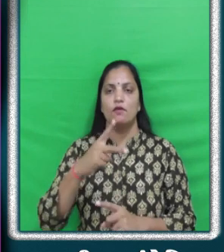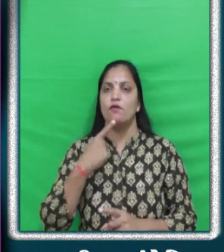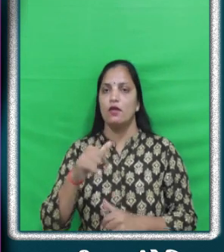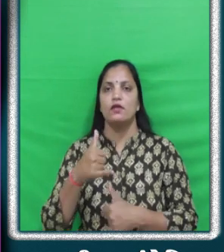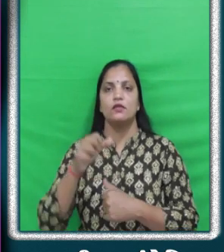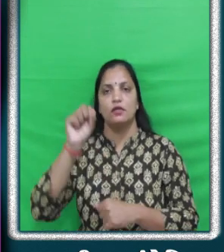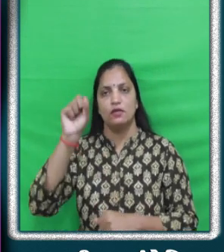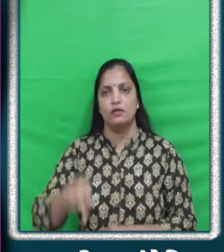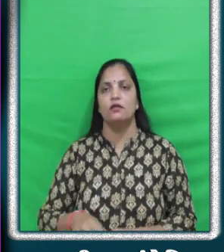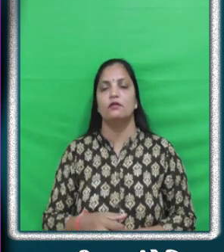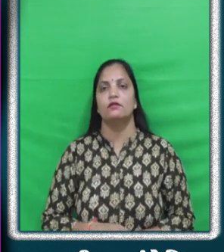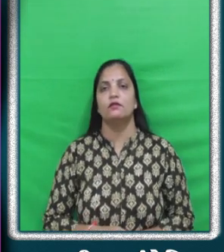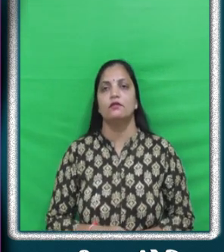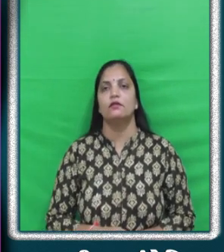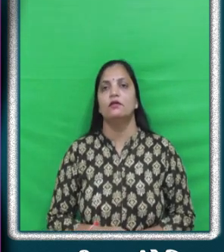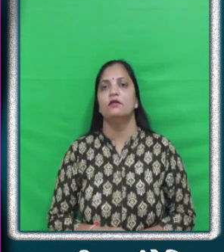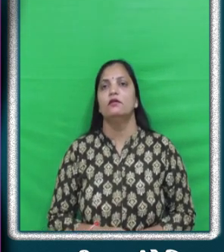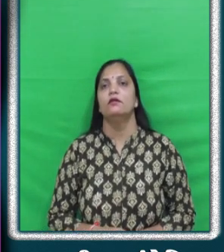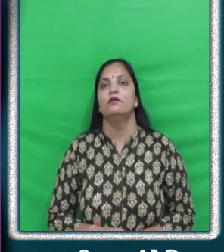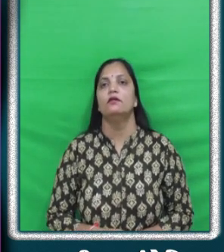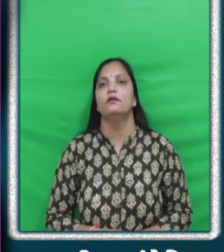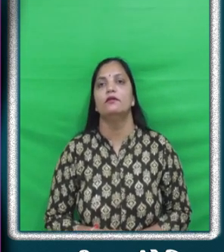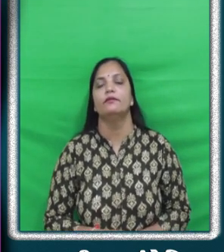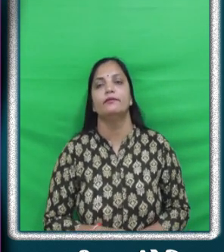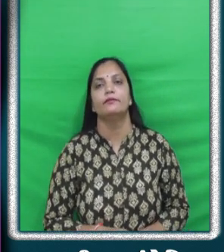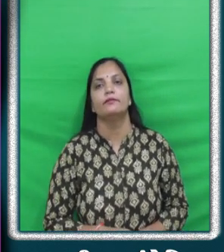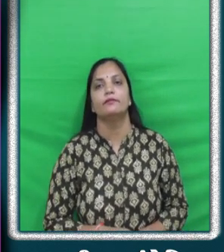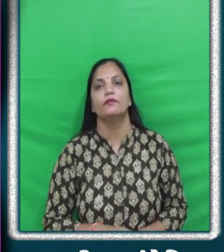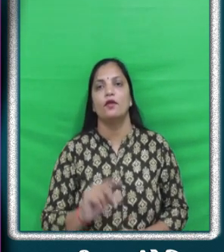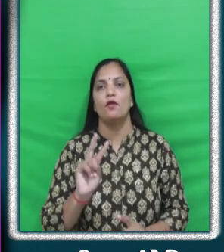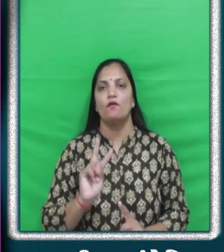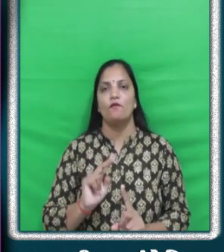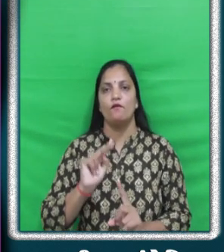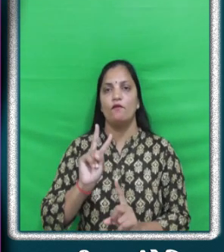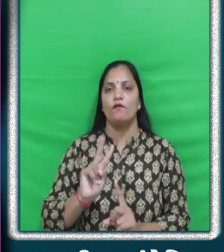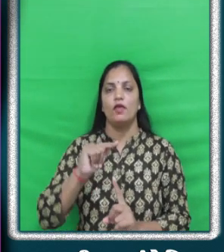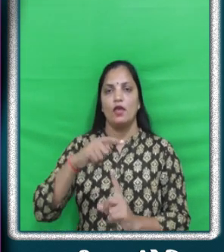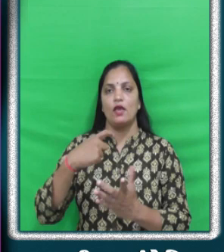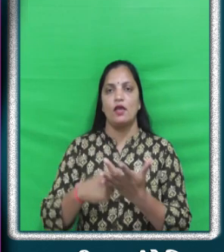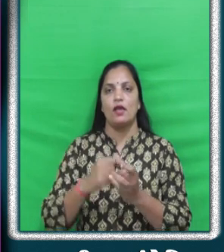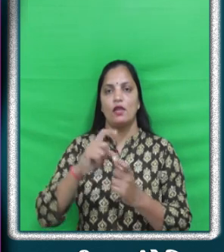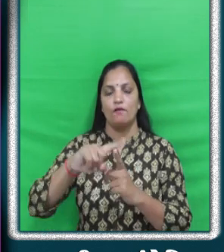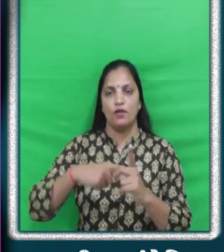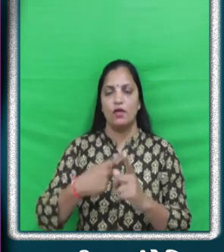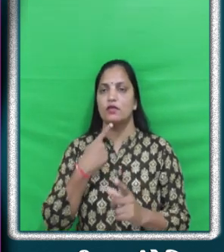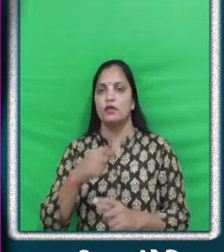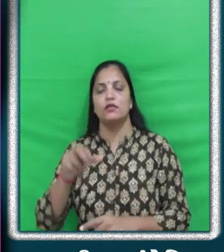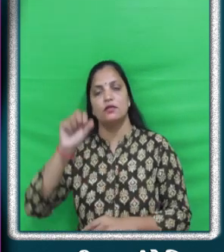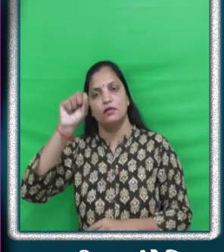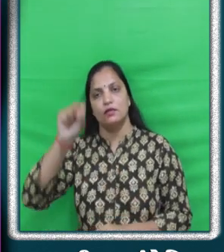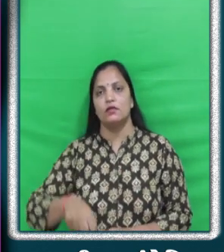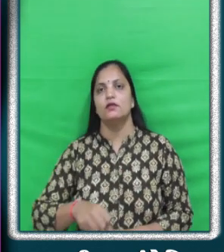કહે છે યસ, બરોબર છે. દિવ્યરાજ કહે છે યસ,